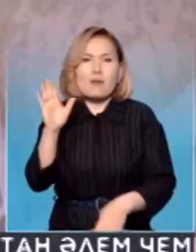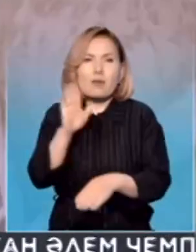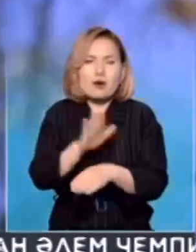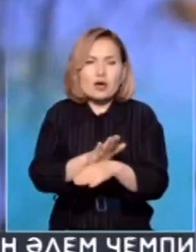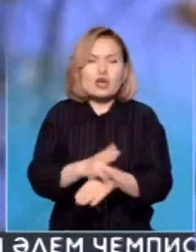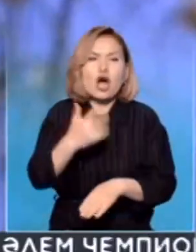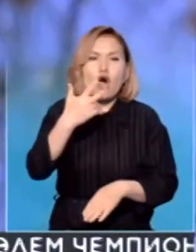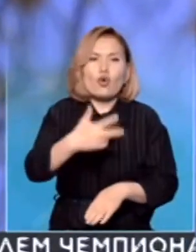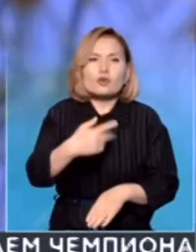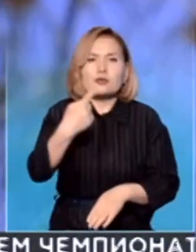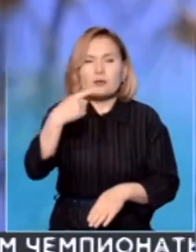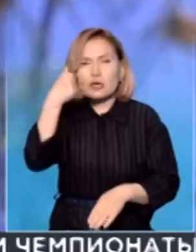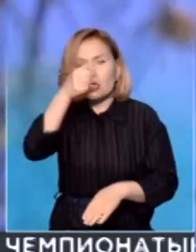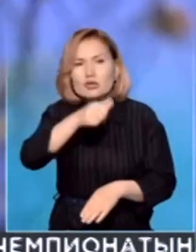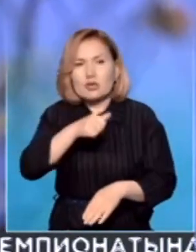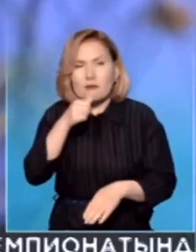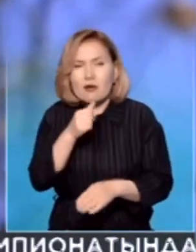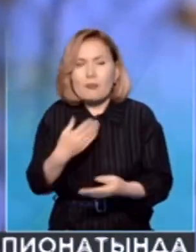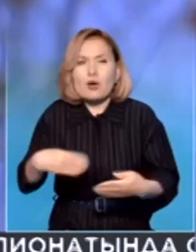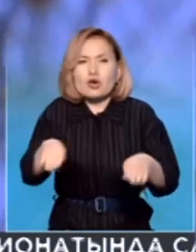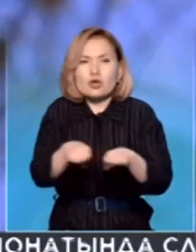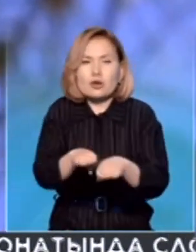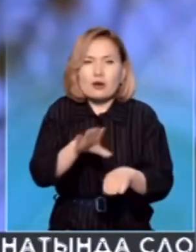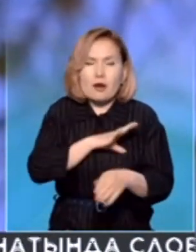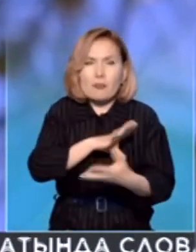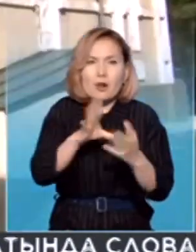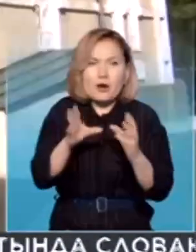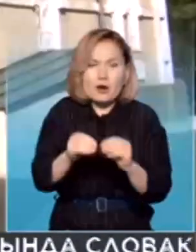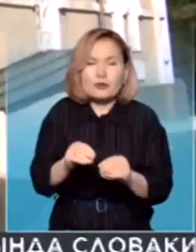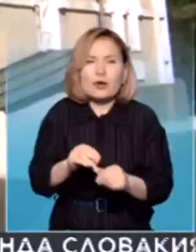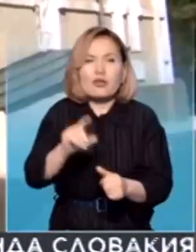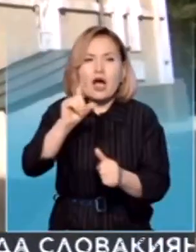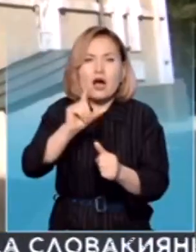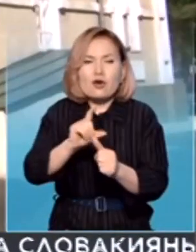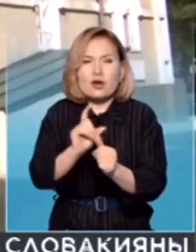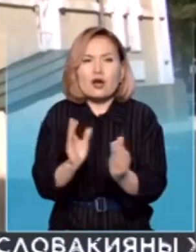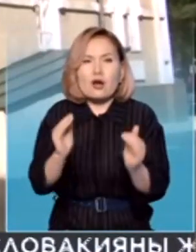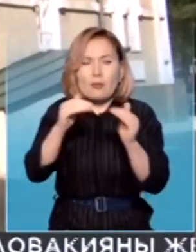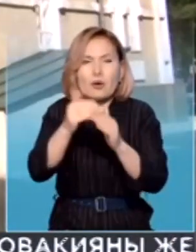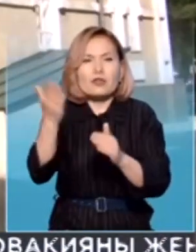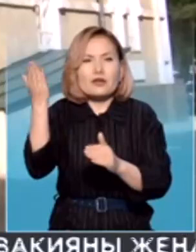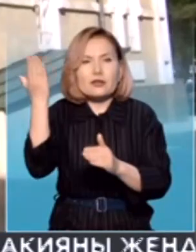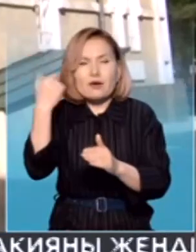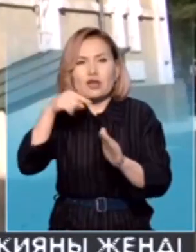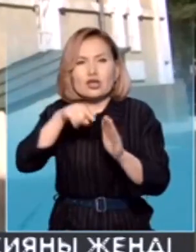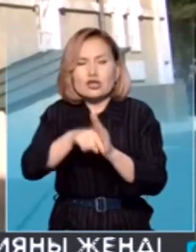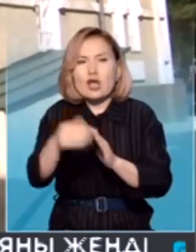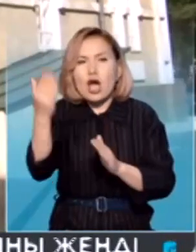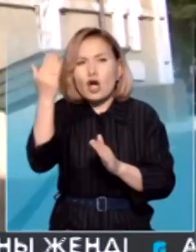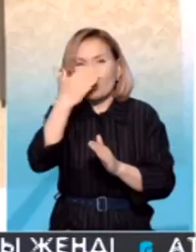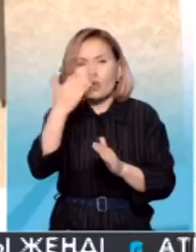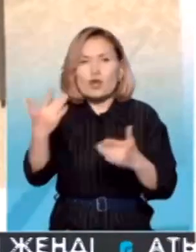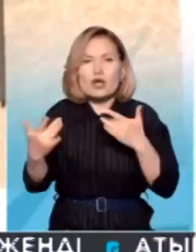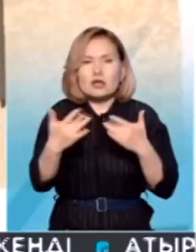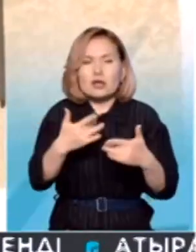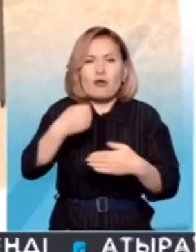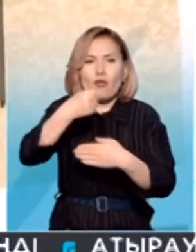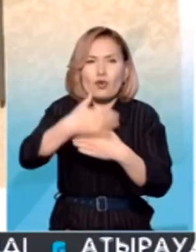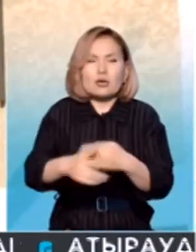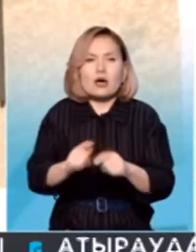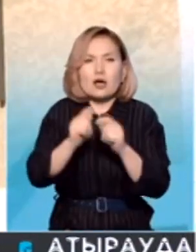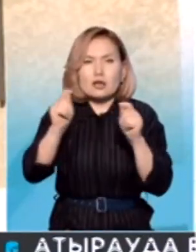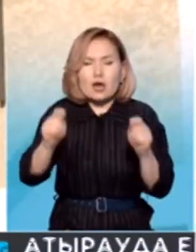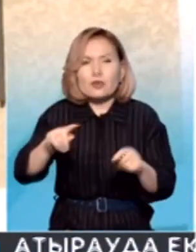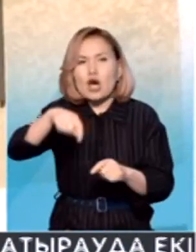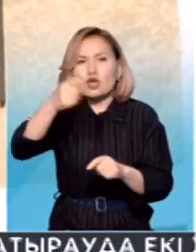сол 31-ші жылы азан үні үзілді. Ғимарат клуб және кинотеатрға берілді. Соғыс жылдарында эвакуация орталығына айналды.